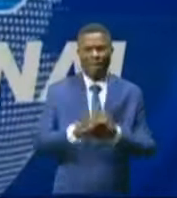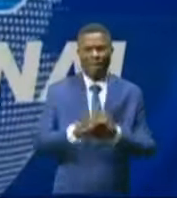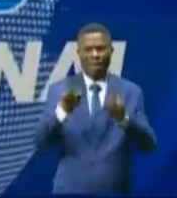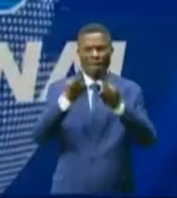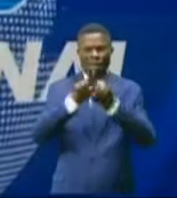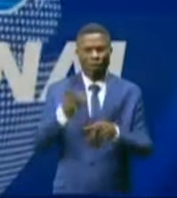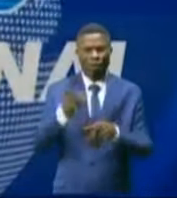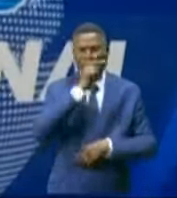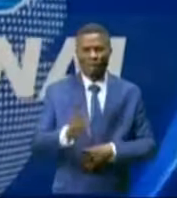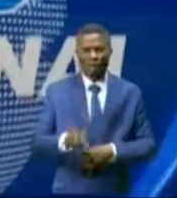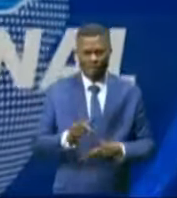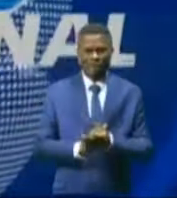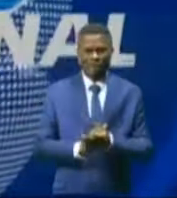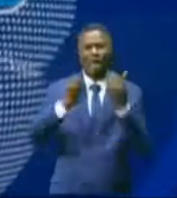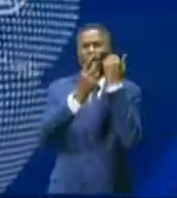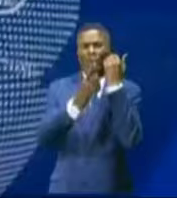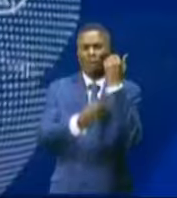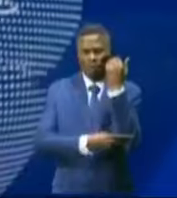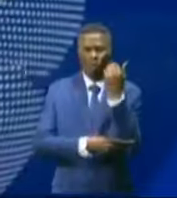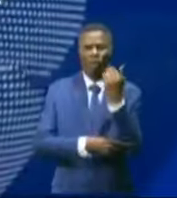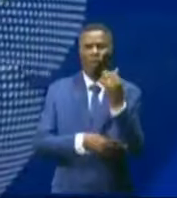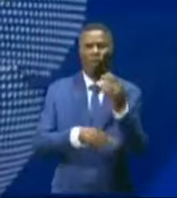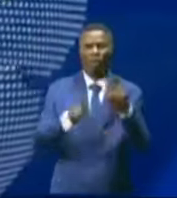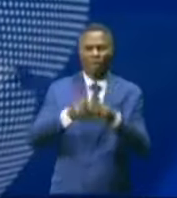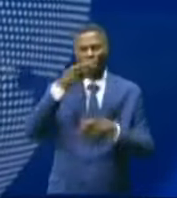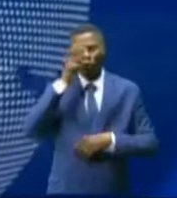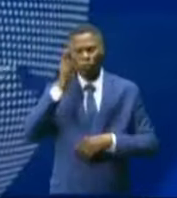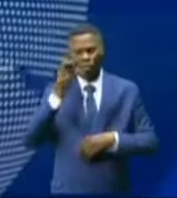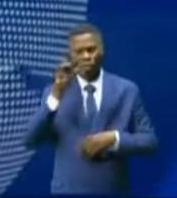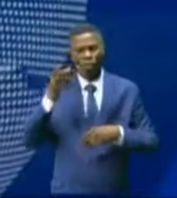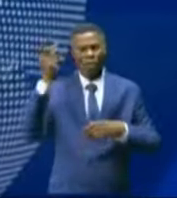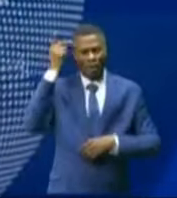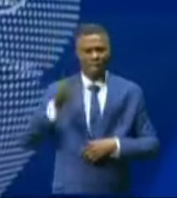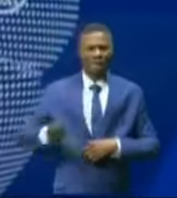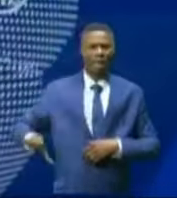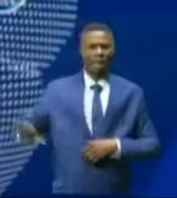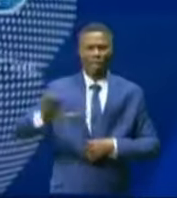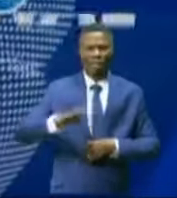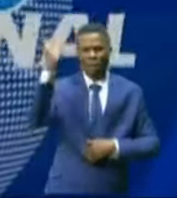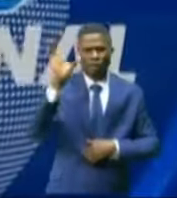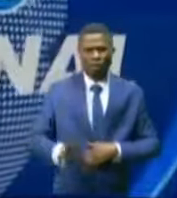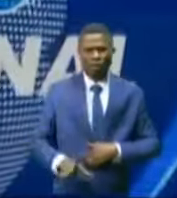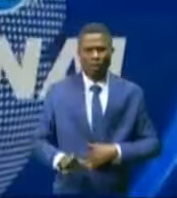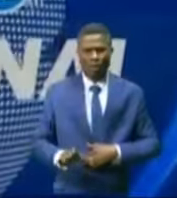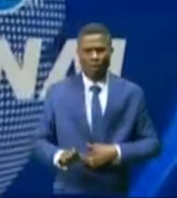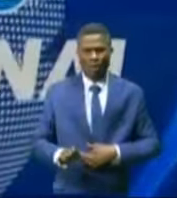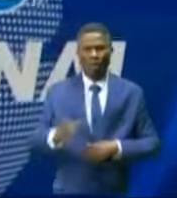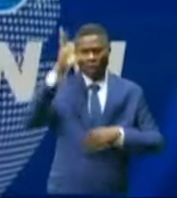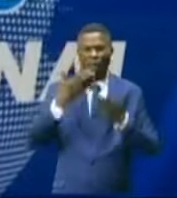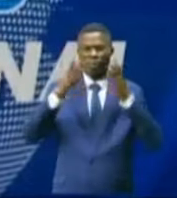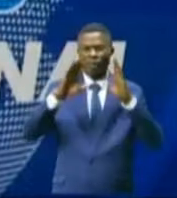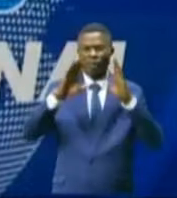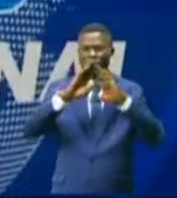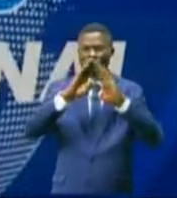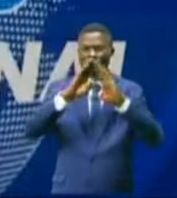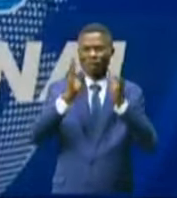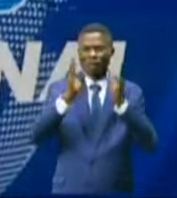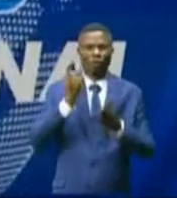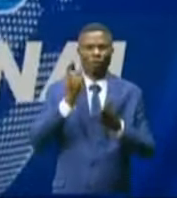par Ndengele Bassos, ainsi que Camille Kilimba. Merci de nous avoir suivis. L'actualité continue sur nos